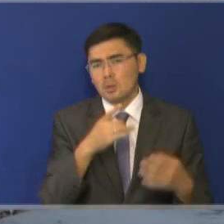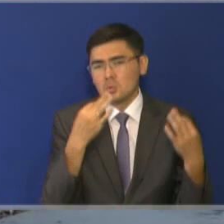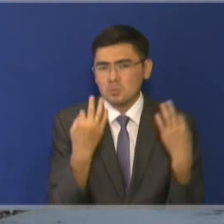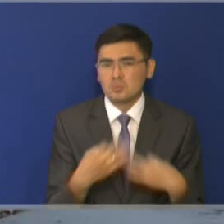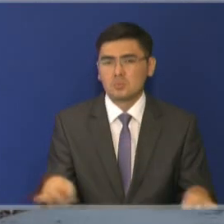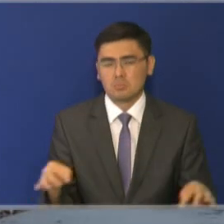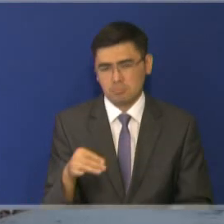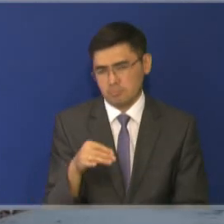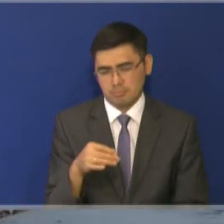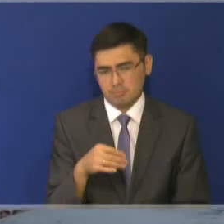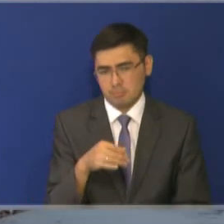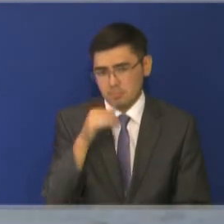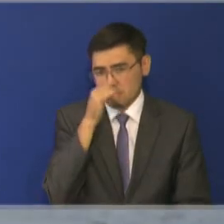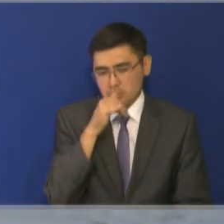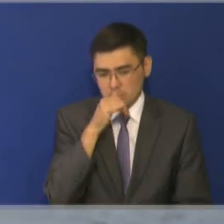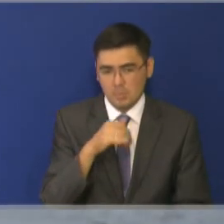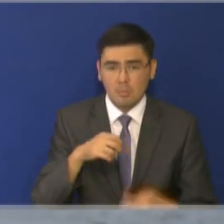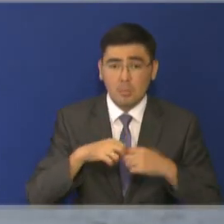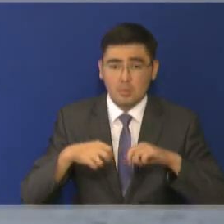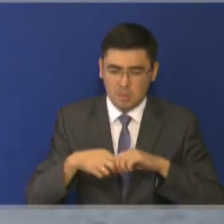да қолайсыздық туғызып отыр.